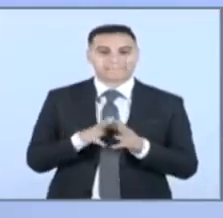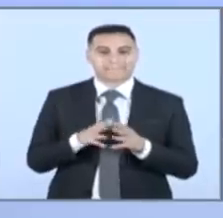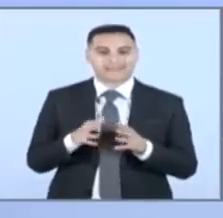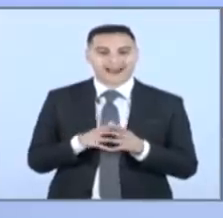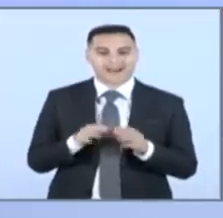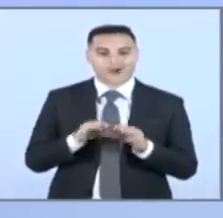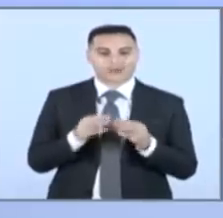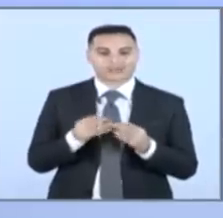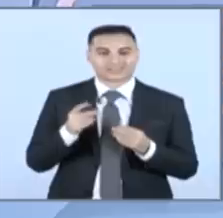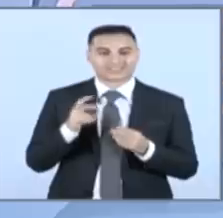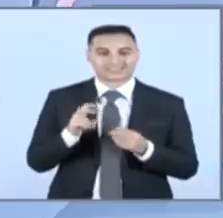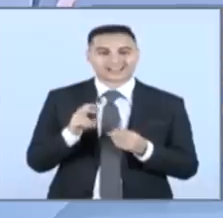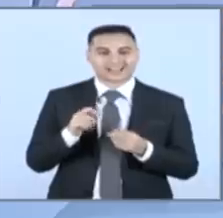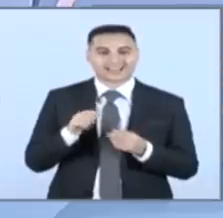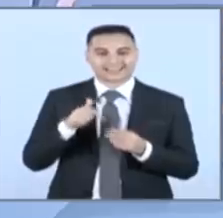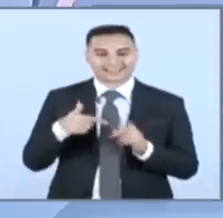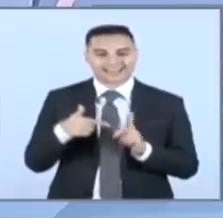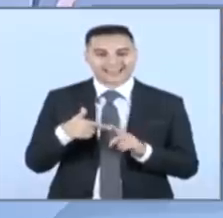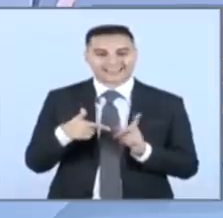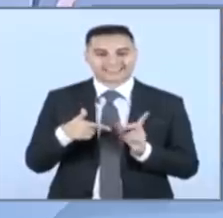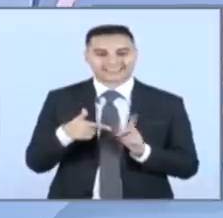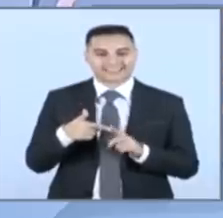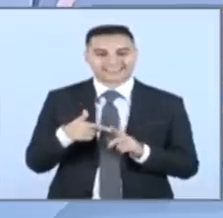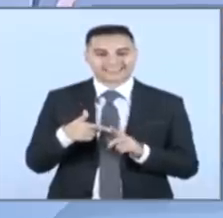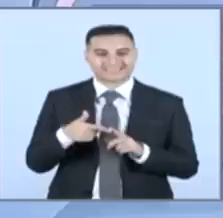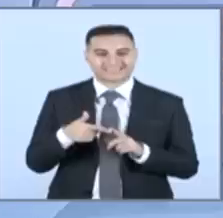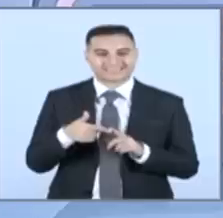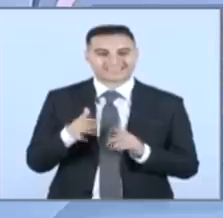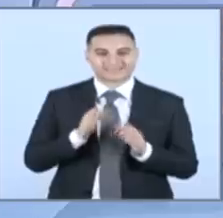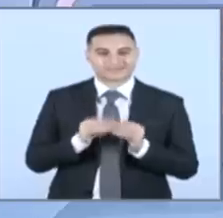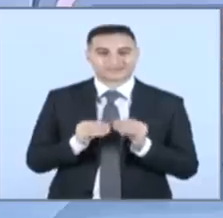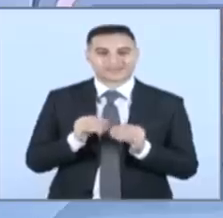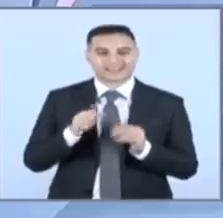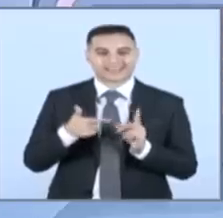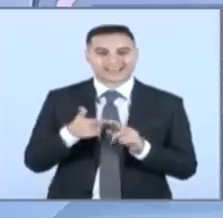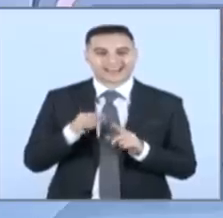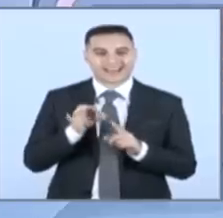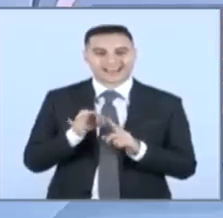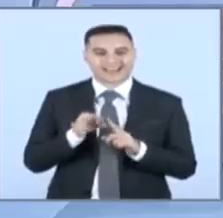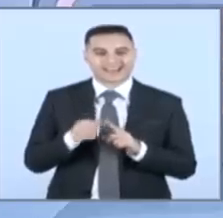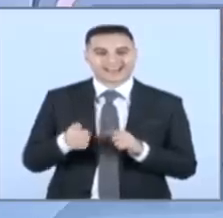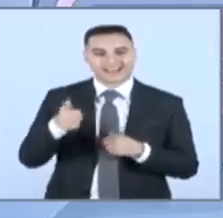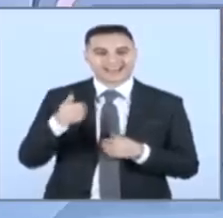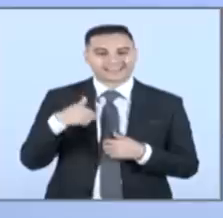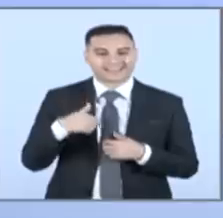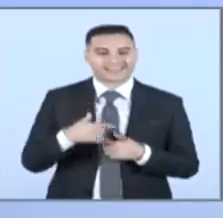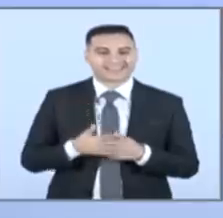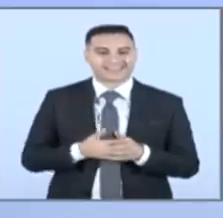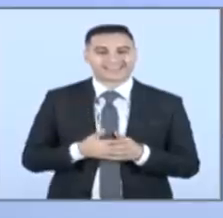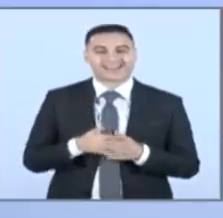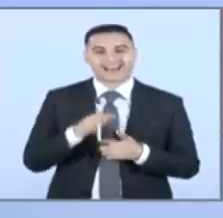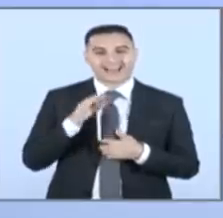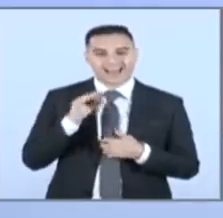معناها عيلة طه هتبقوا التاني. هتبقوا التاني. لا هتبقوا التاني عادي طبعًا. وده طبيعي طبعا. يعني طبيعي طبعا.